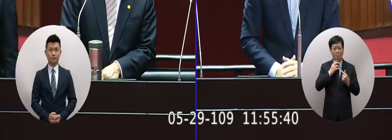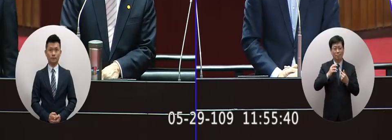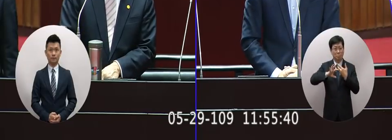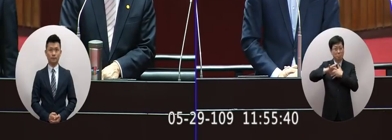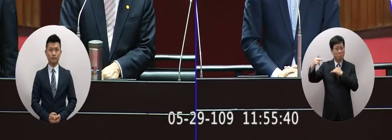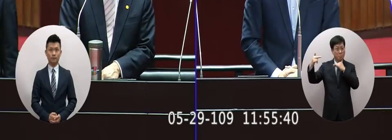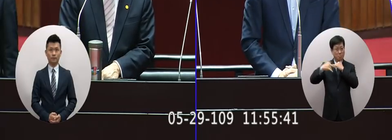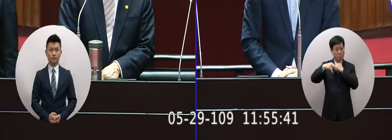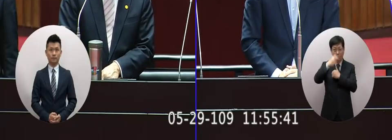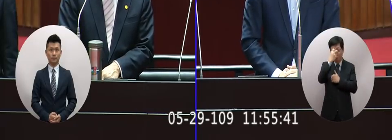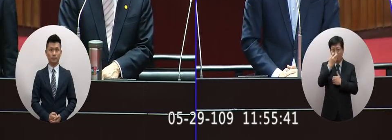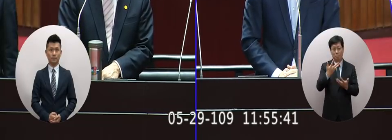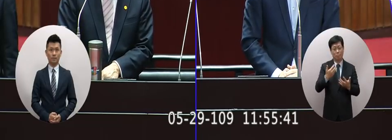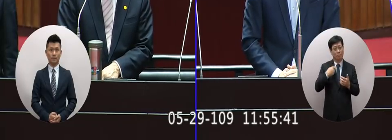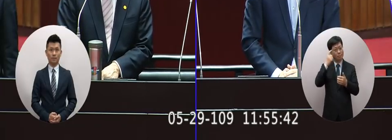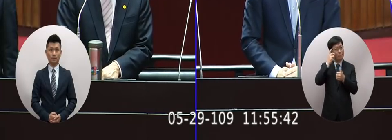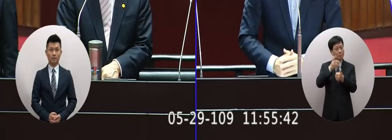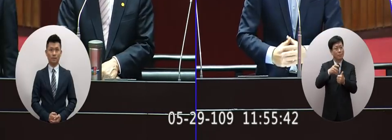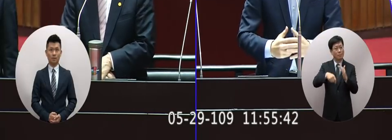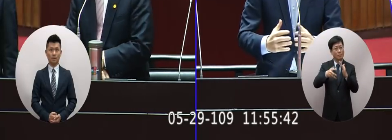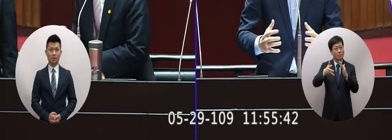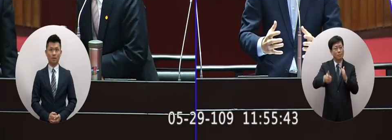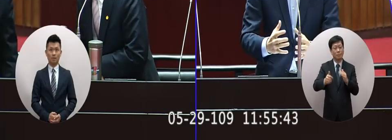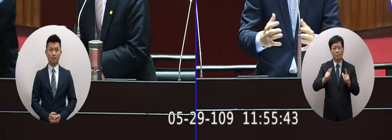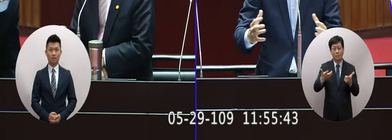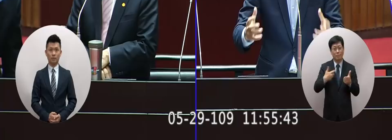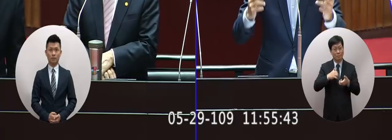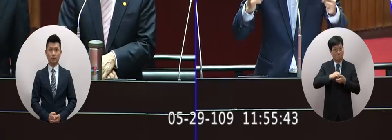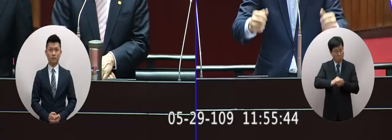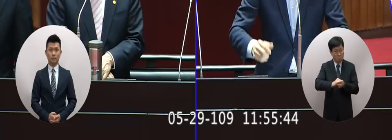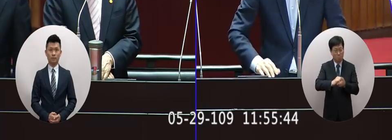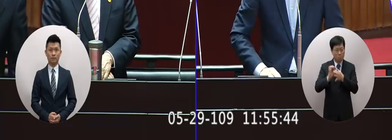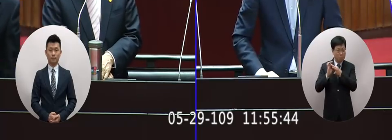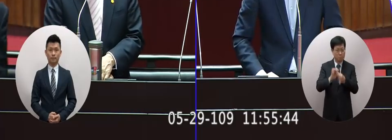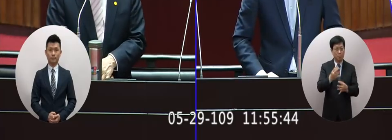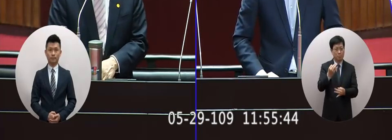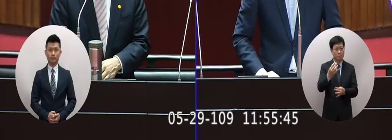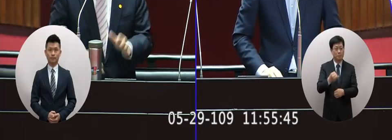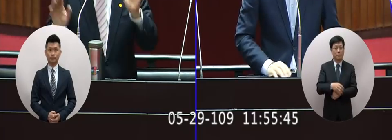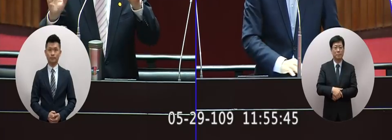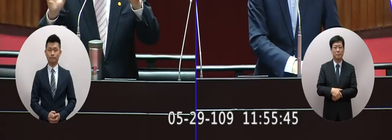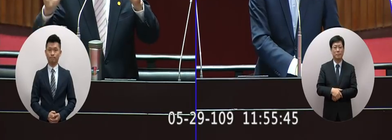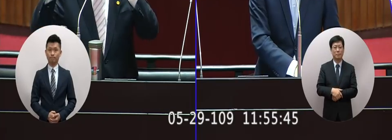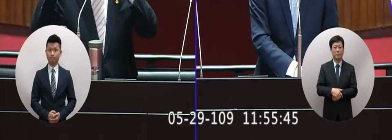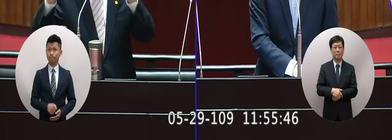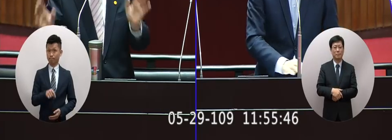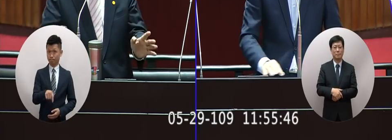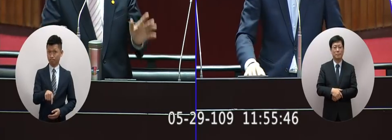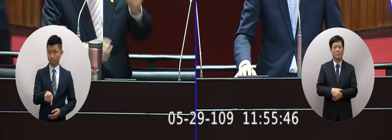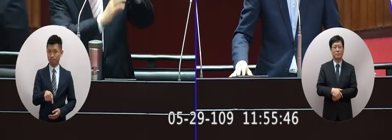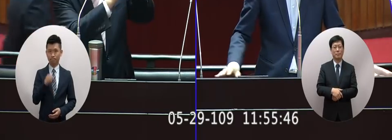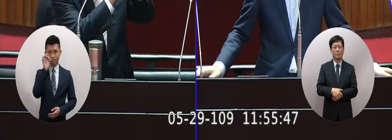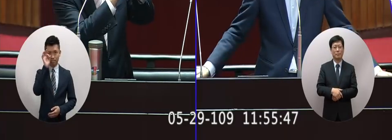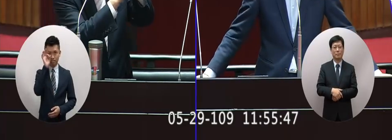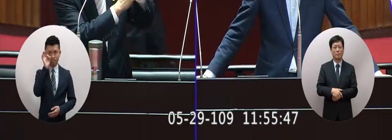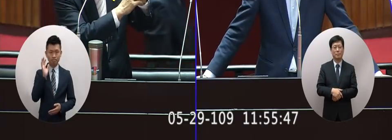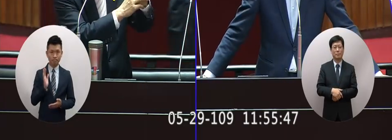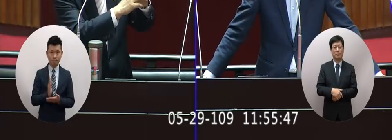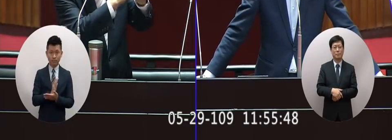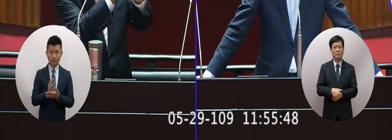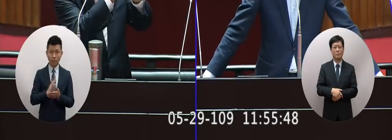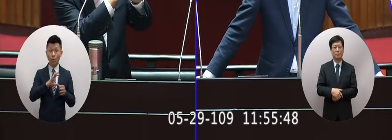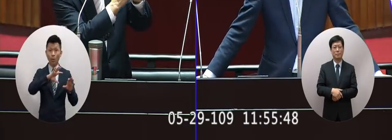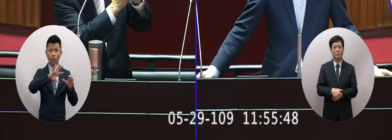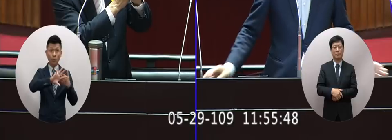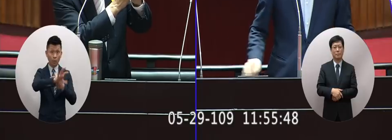的管制，我想请教院长哦，我们大概预估会持续到多久？ 这个要看哪一些